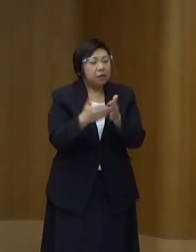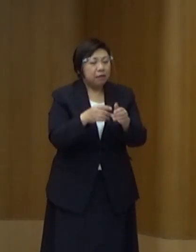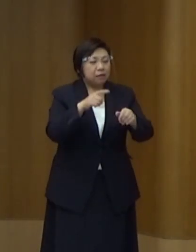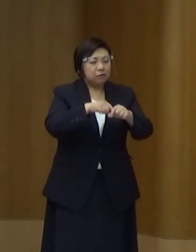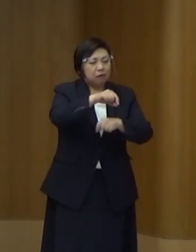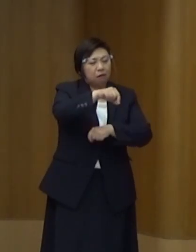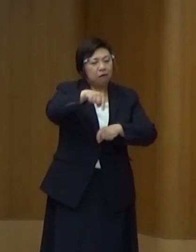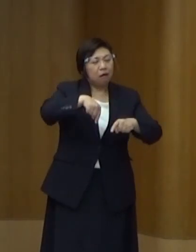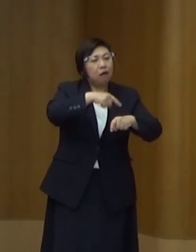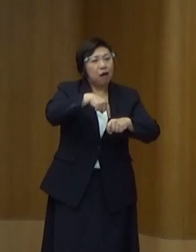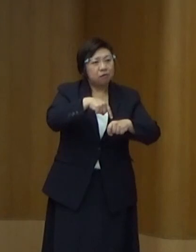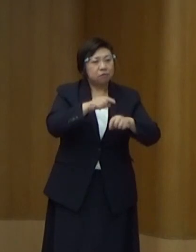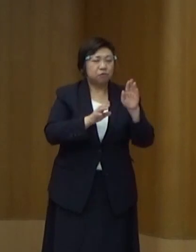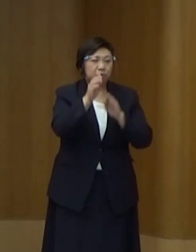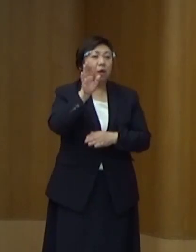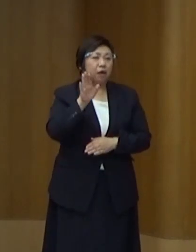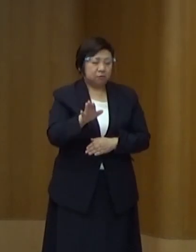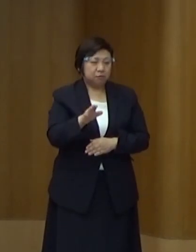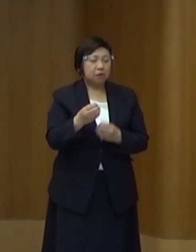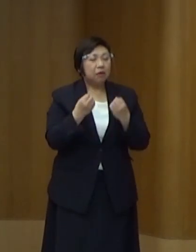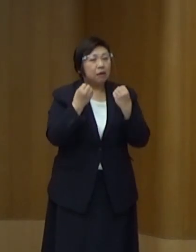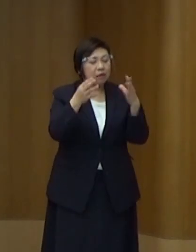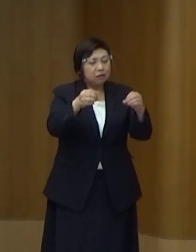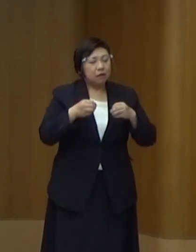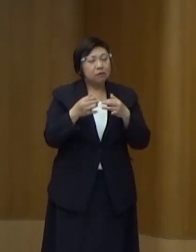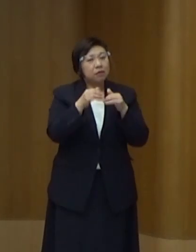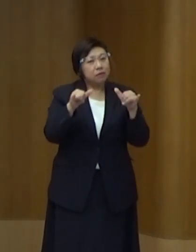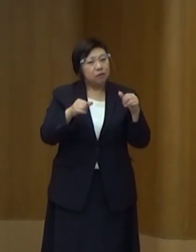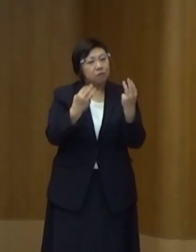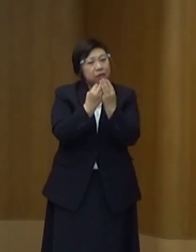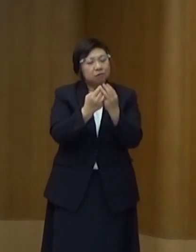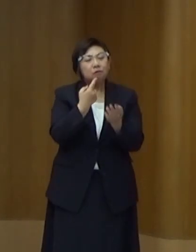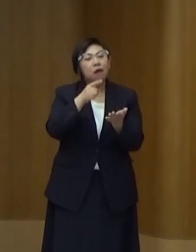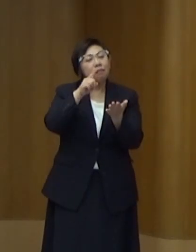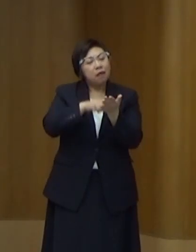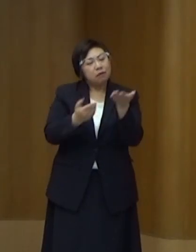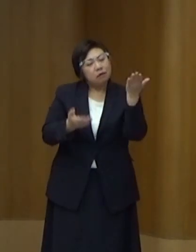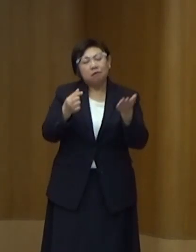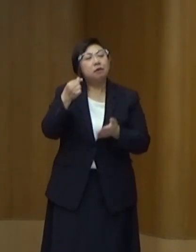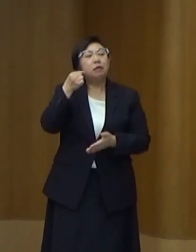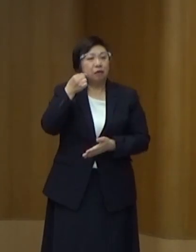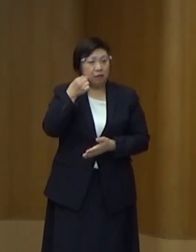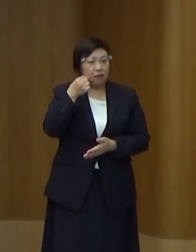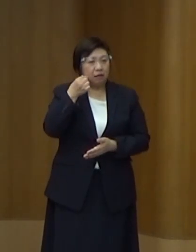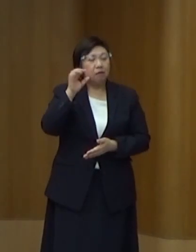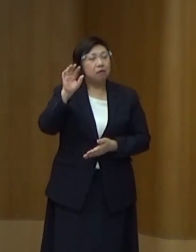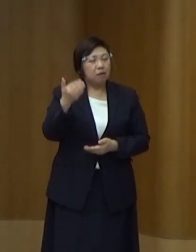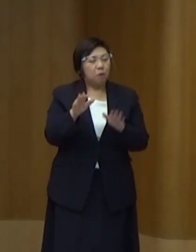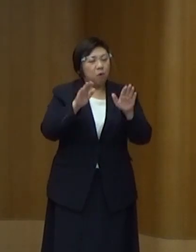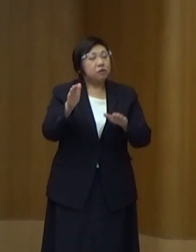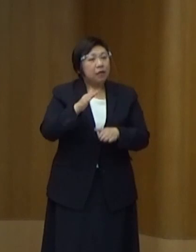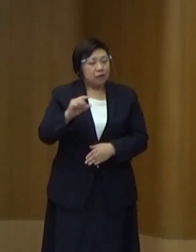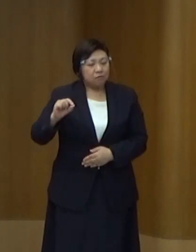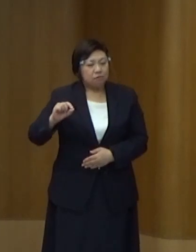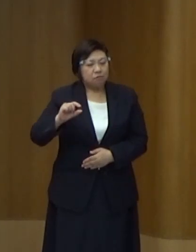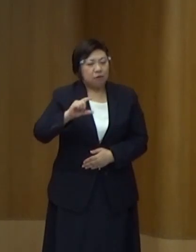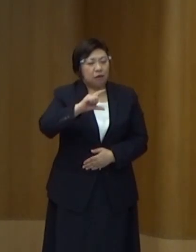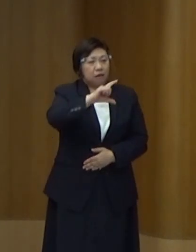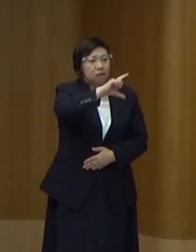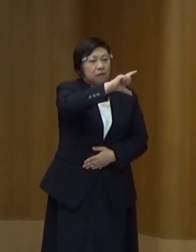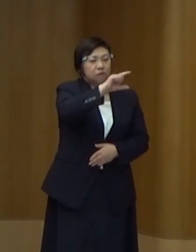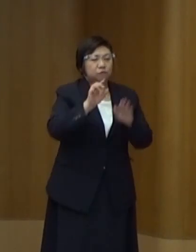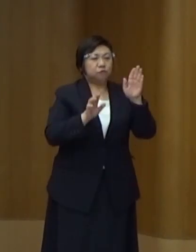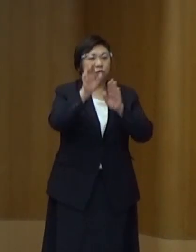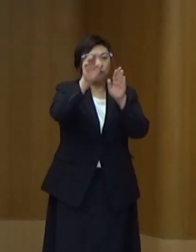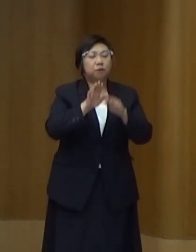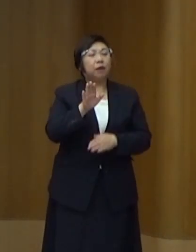ども、新規感染者数との単純な比較はできないんですけれども、ここ最近大きく増加をしているという状